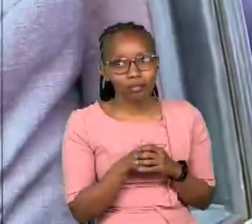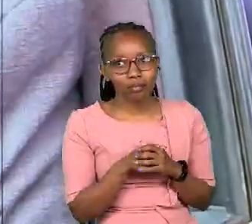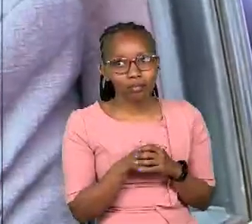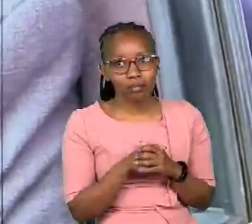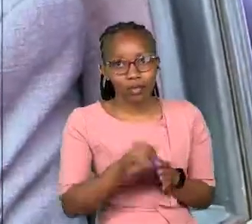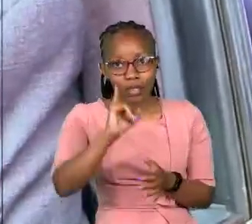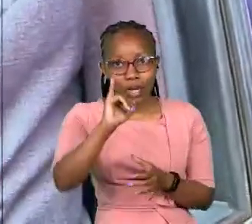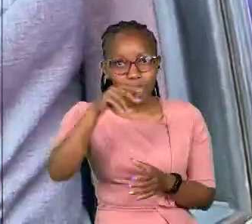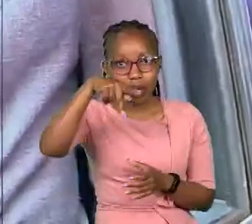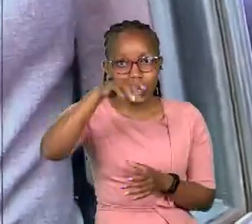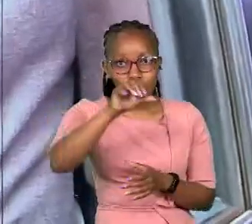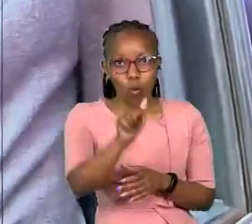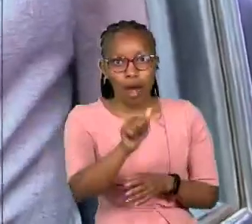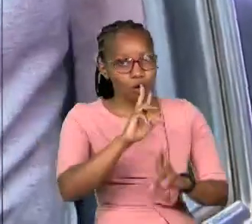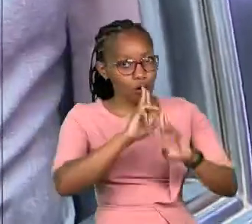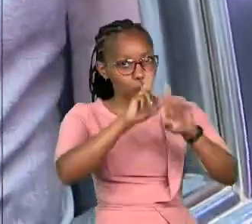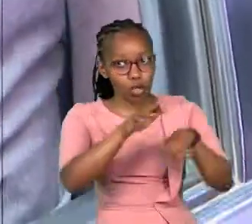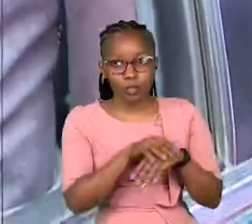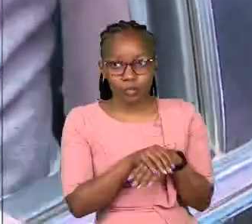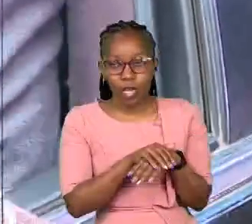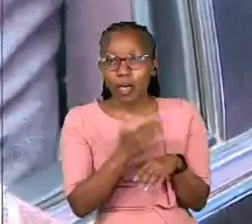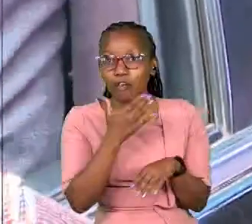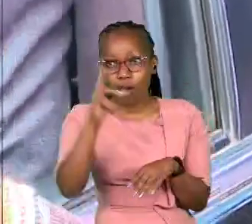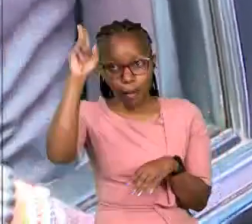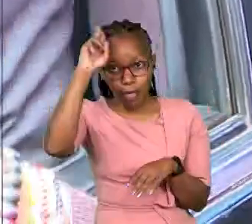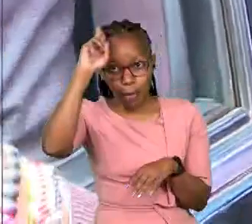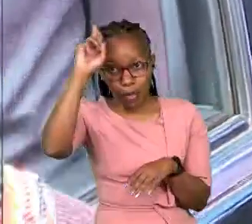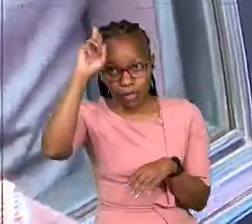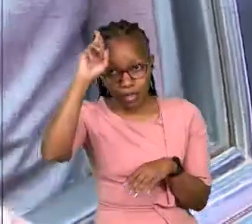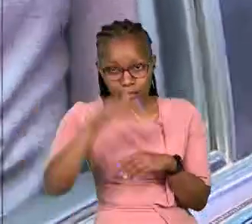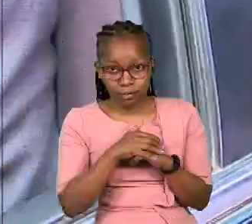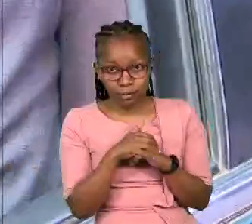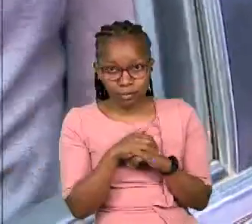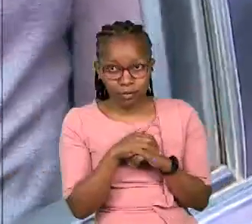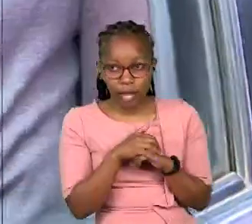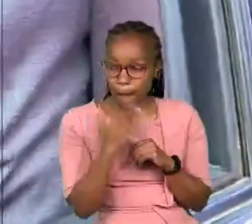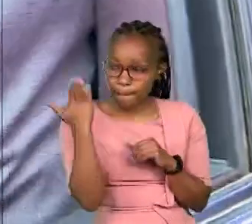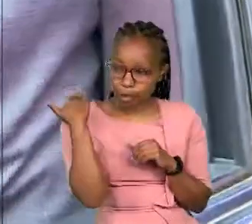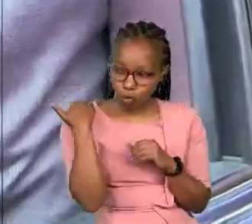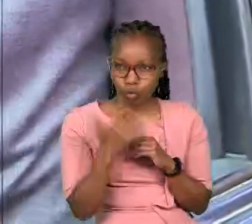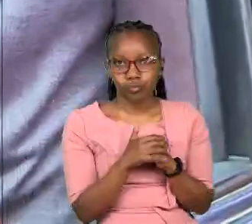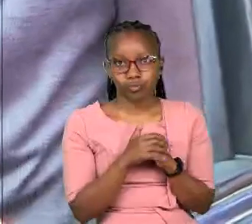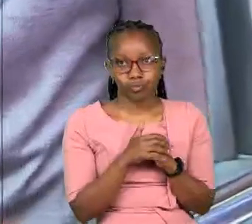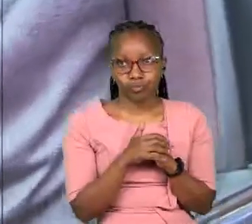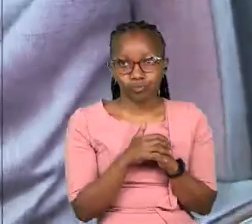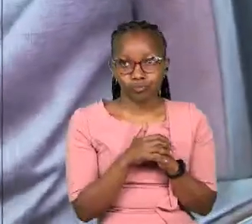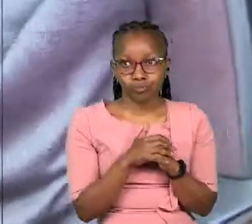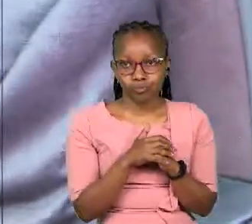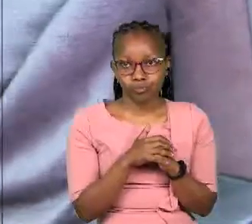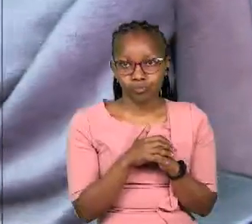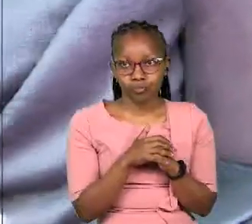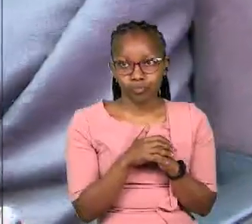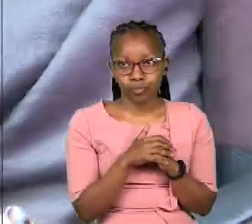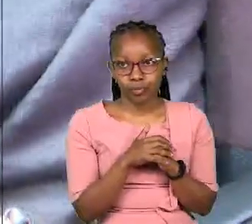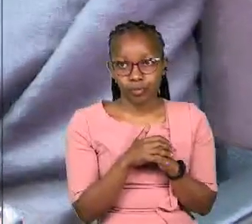inaitwa IPOA, report ya IPOA, kama huyu afisa mwenye amepika watu risasi alikuwa ashahusika na mambo na